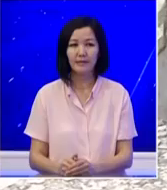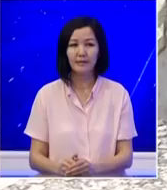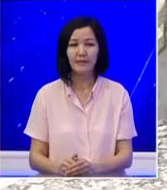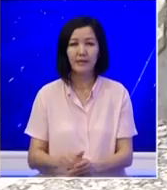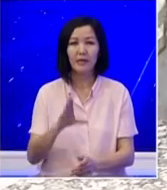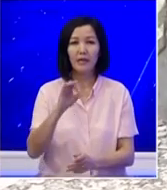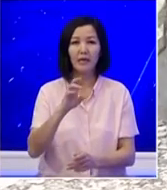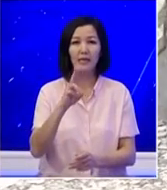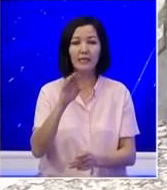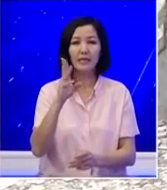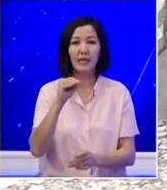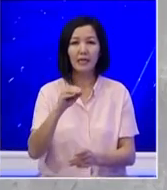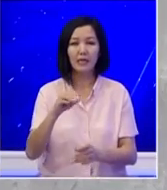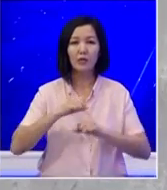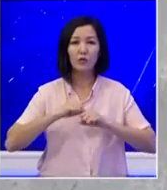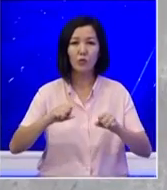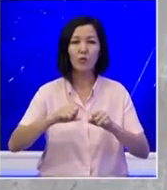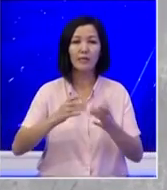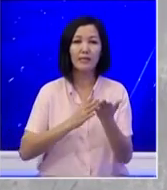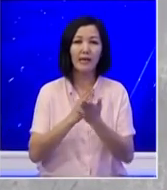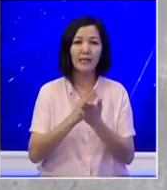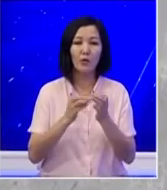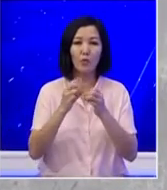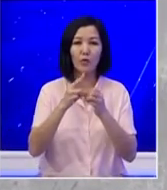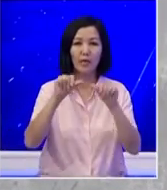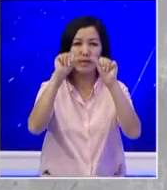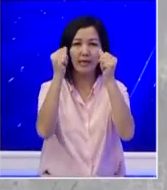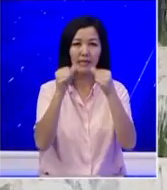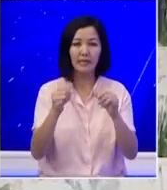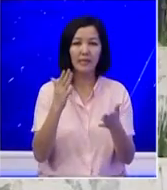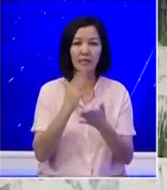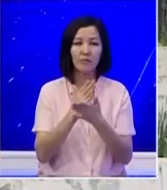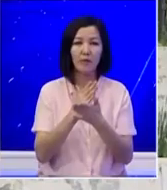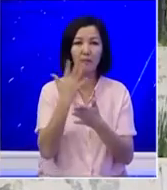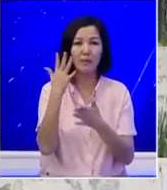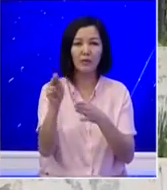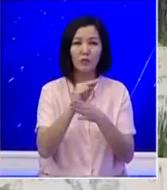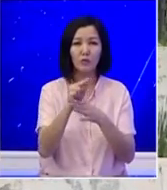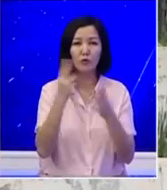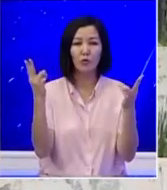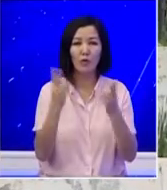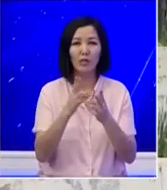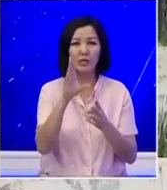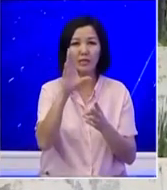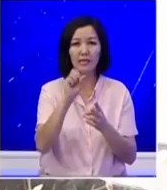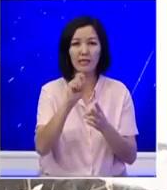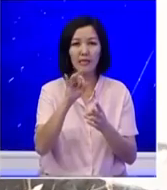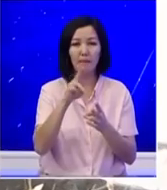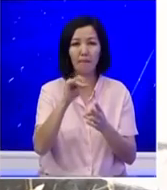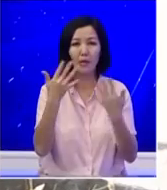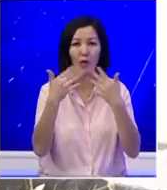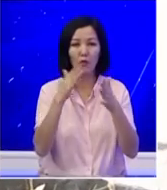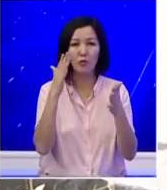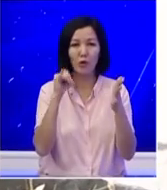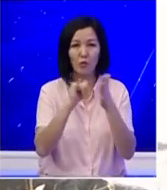Ескелді ауданда соғыс ардагерлеріне арналған 12 ескерткіш бар. Оның 5-еуі жөндеуді қажет етеді. Соның бірі Сырымбет ауылдық округінде